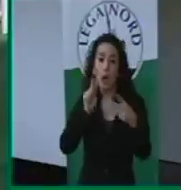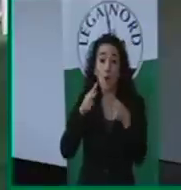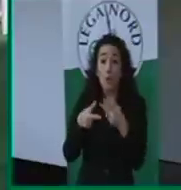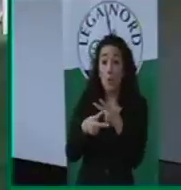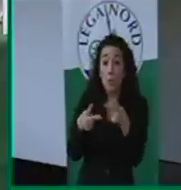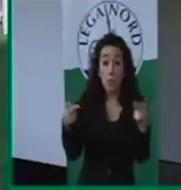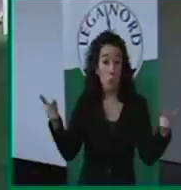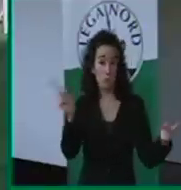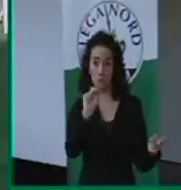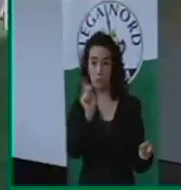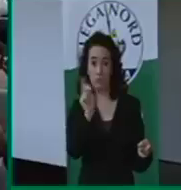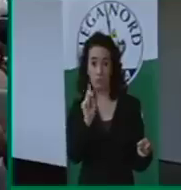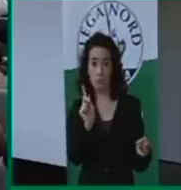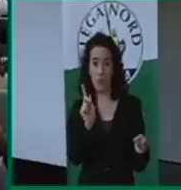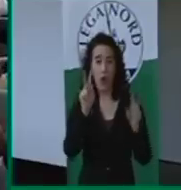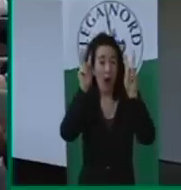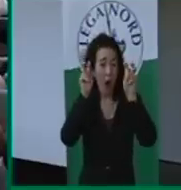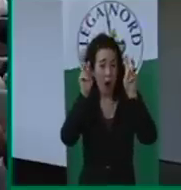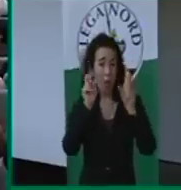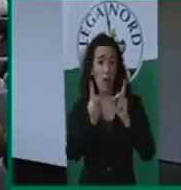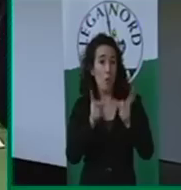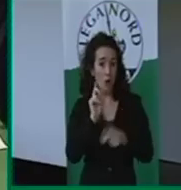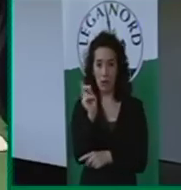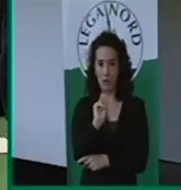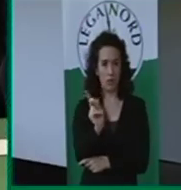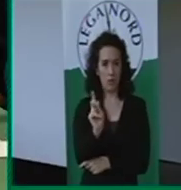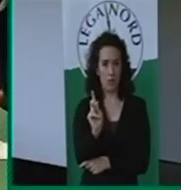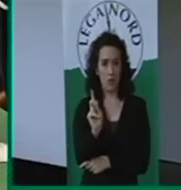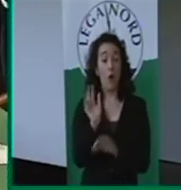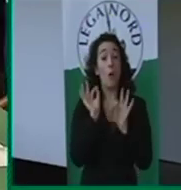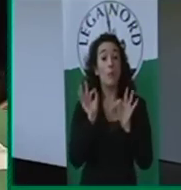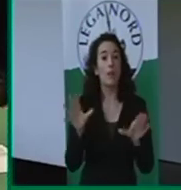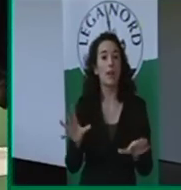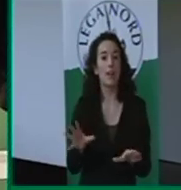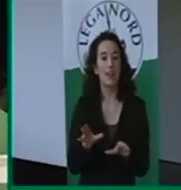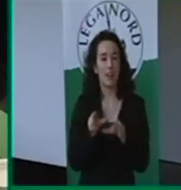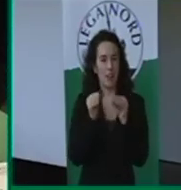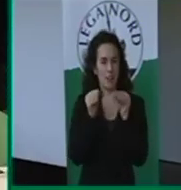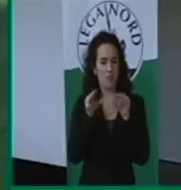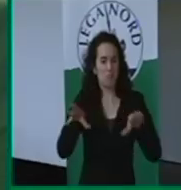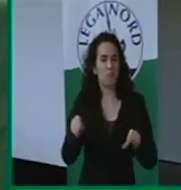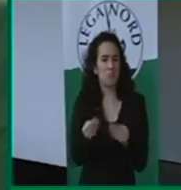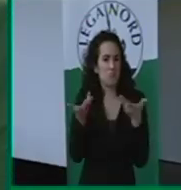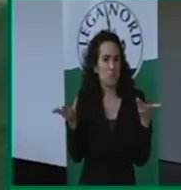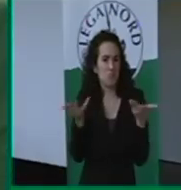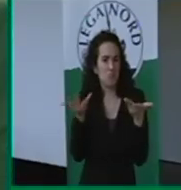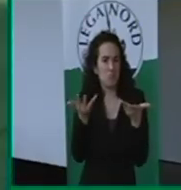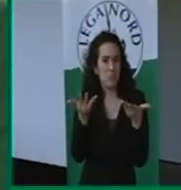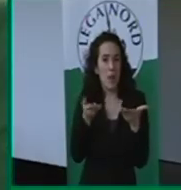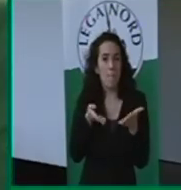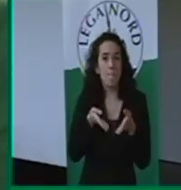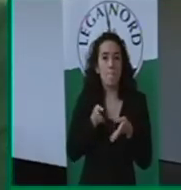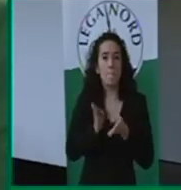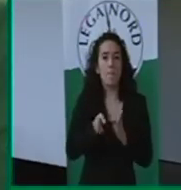pubblico non è una roba politica ma è l'inizio di un cammino di